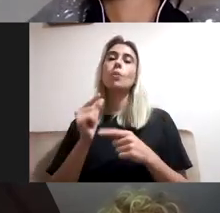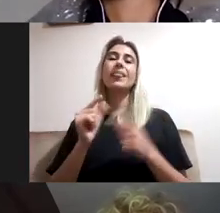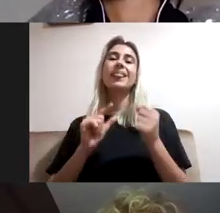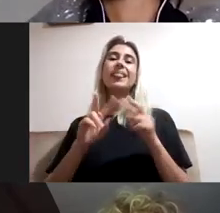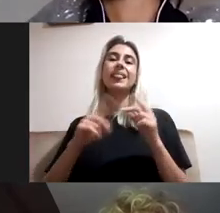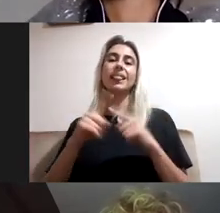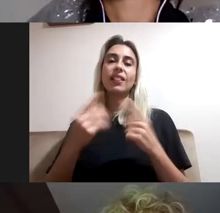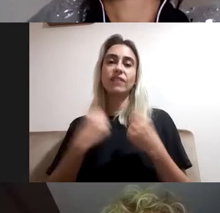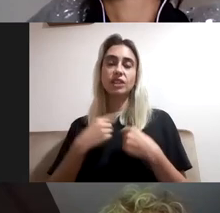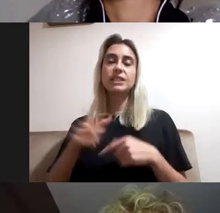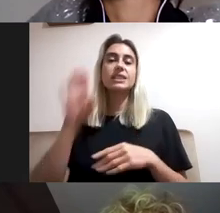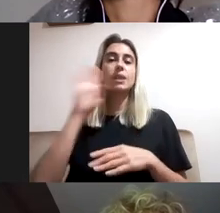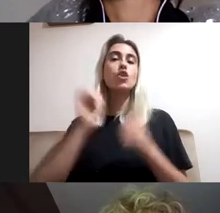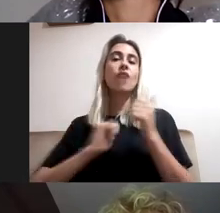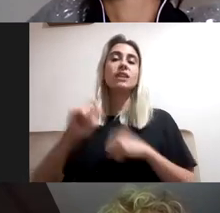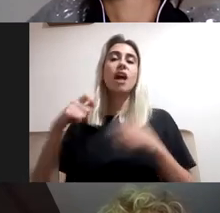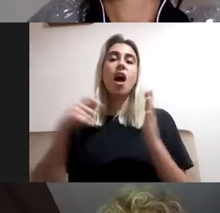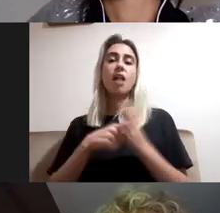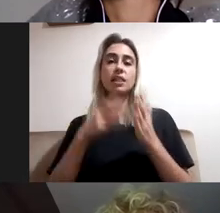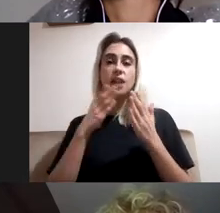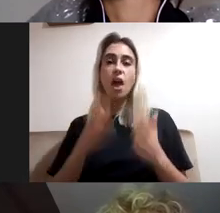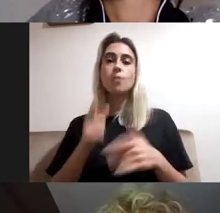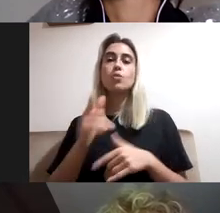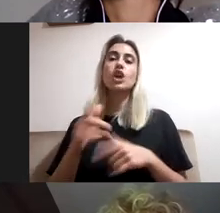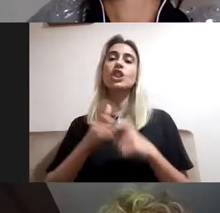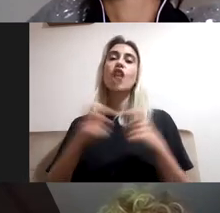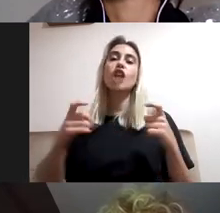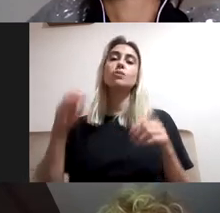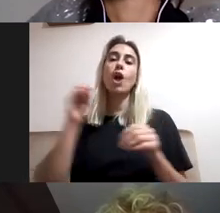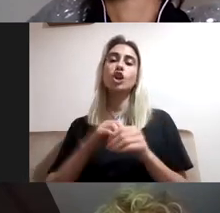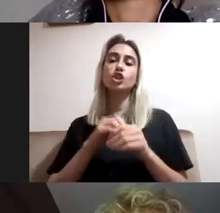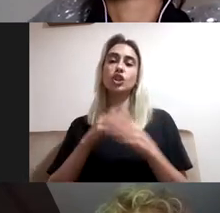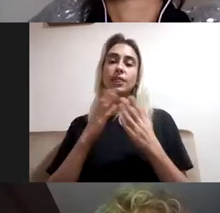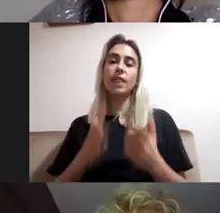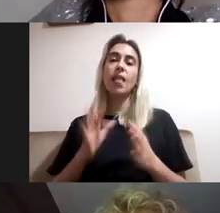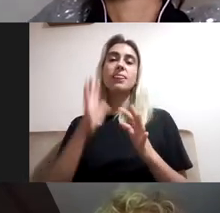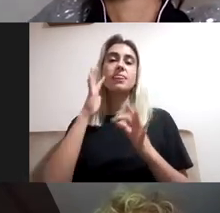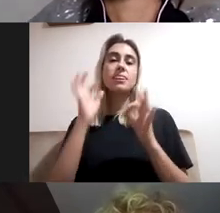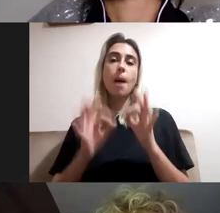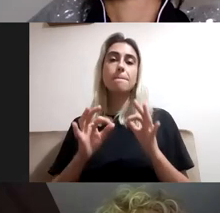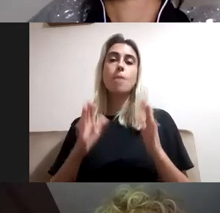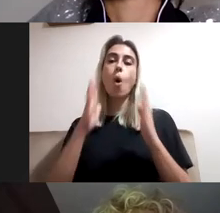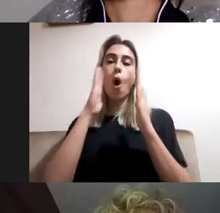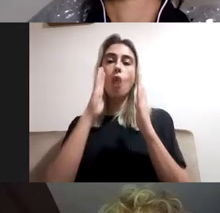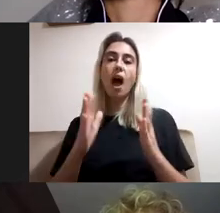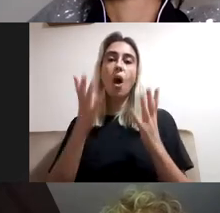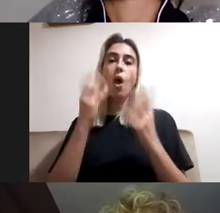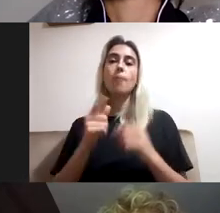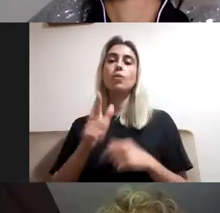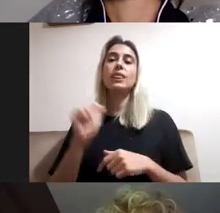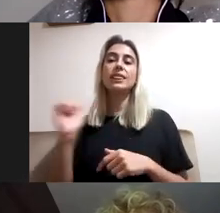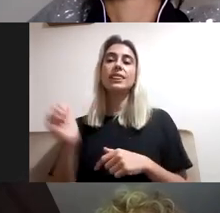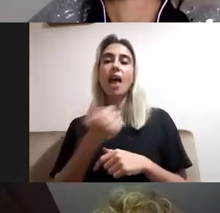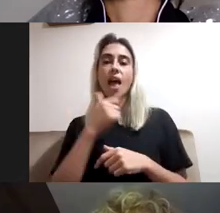biz de İstanbul Üniversitesi adına bu gelişmelerin içinde tam da odağında olan bu değerli